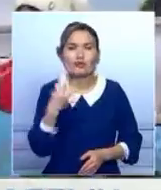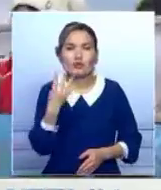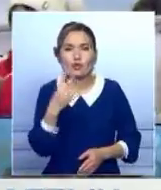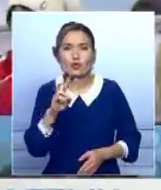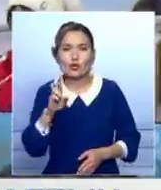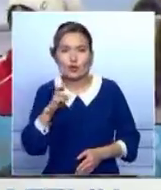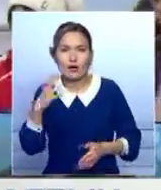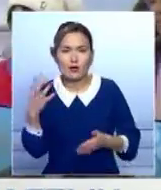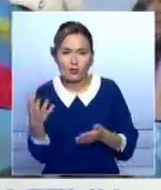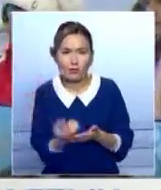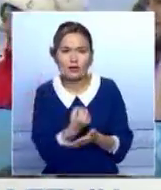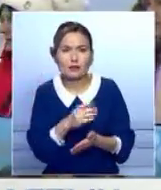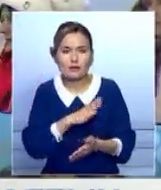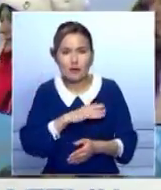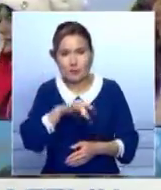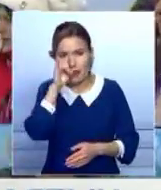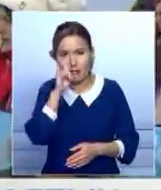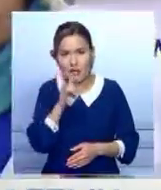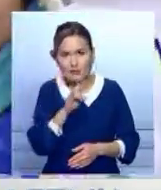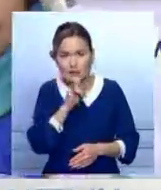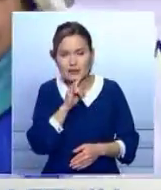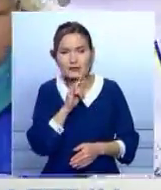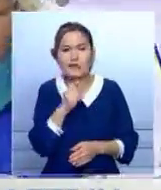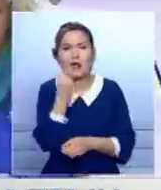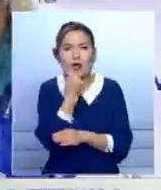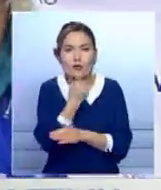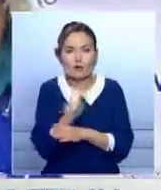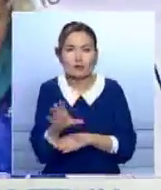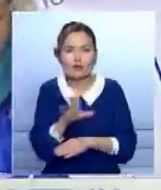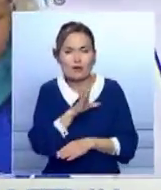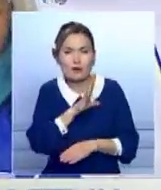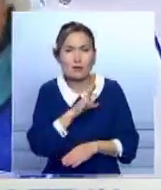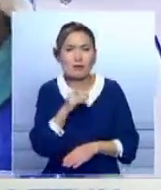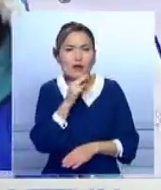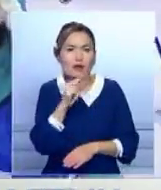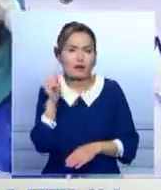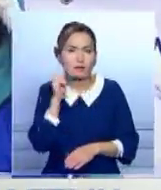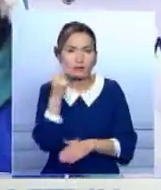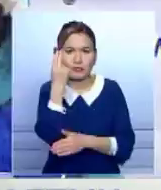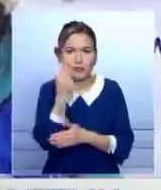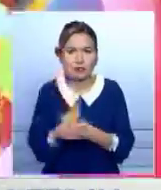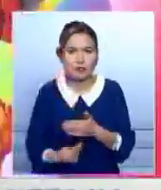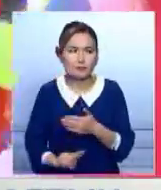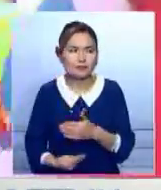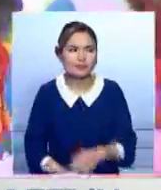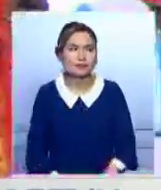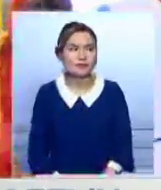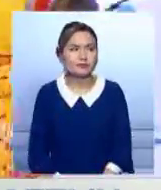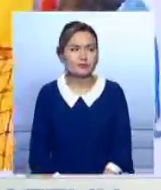ел құрамасы медаль жиынтығы бойынша Қытайдан озып, Ресейден кейінгі 2-ші орынға жайғасты.